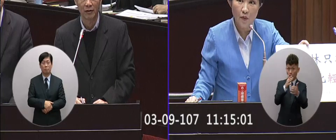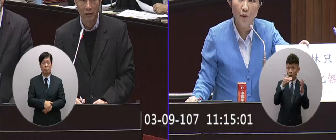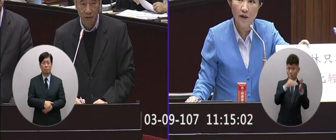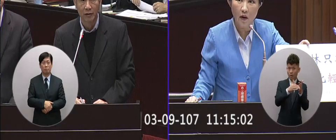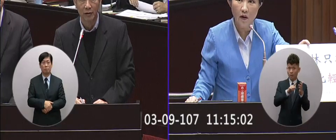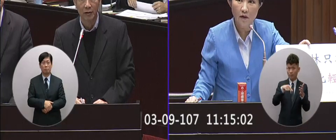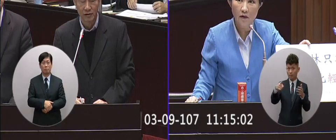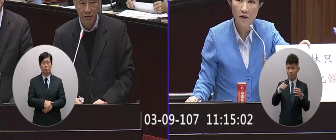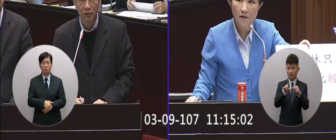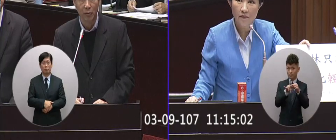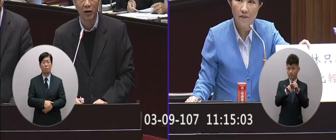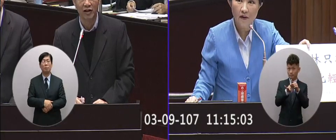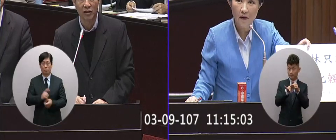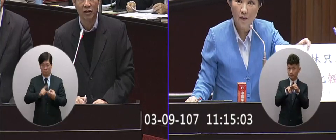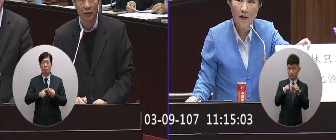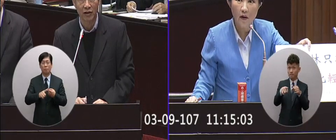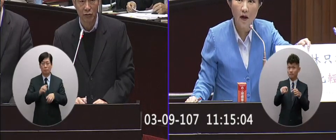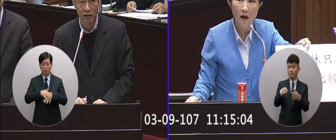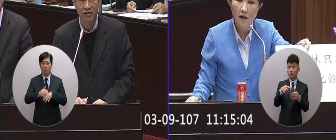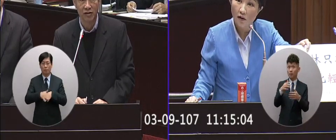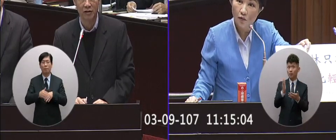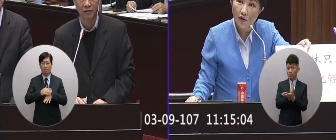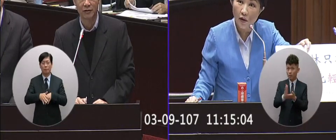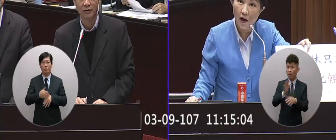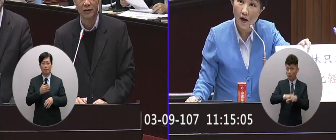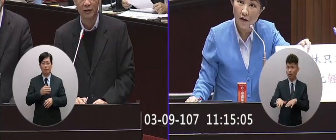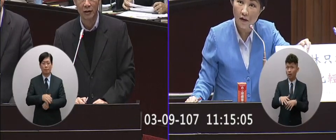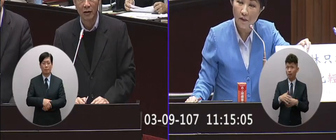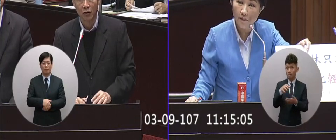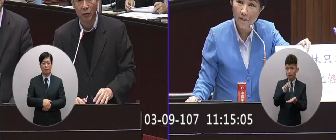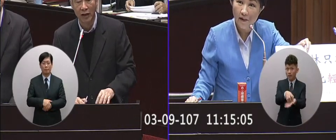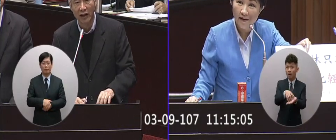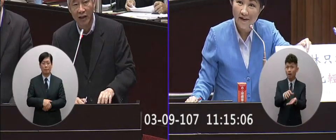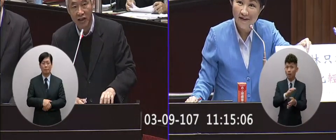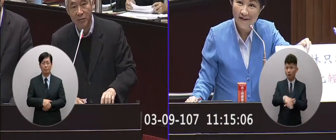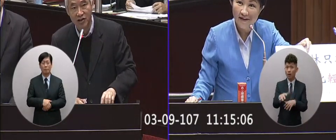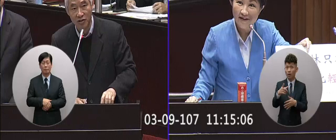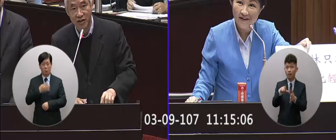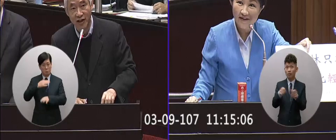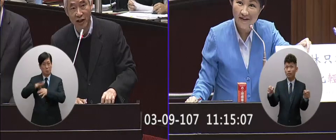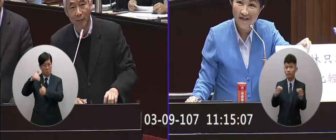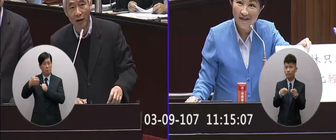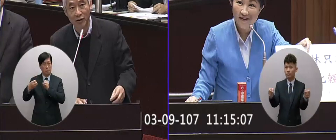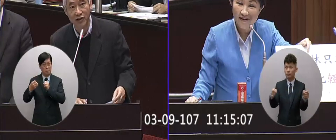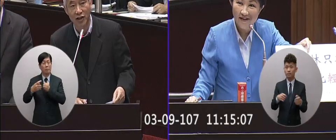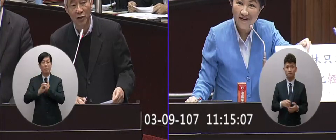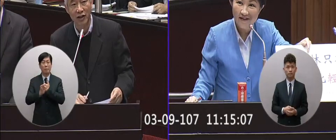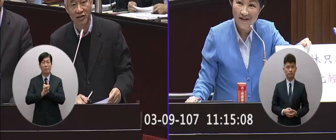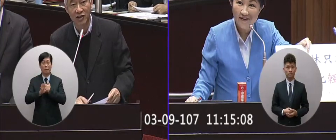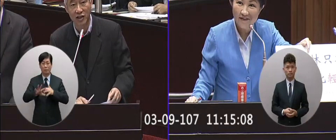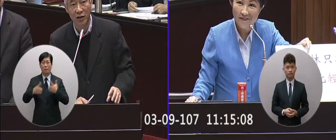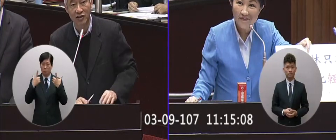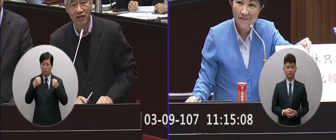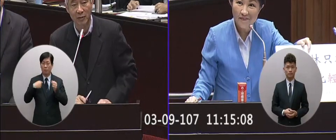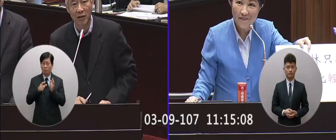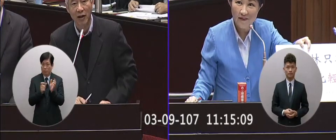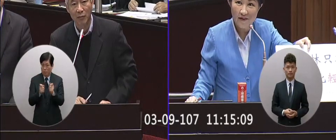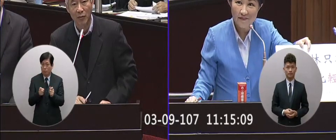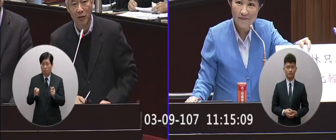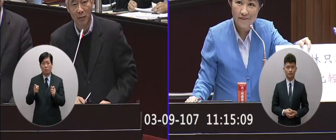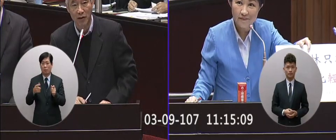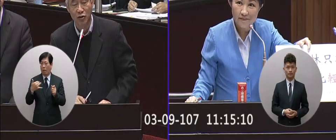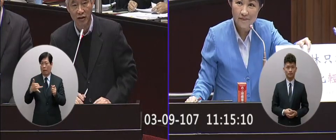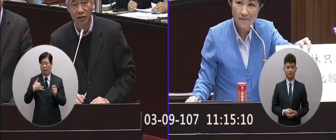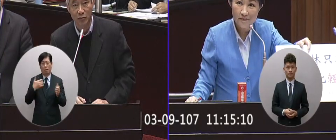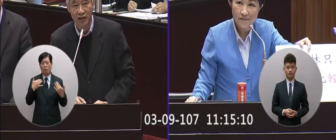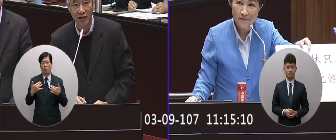保证中部会有？ 是，我们会来朝这个 方向。会有 哈？是的。 多久哈？ 我们来跟他们交涉看看好不好？因为现在原来这个阶段性上面